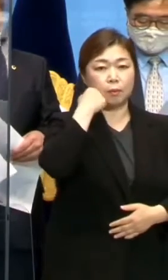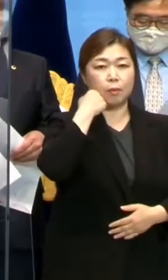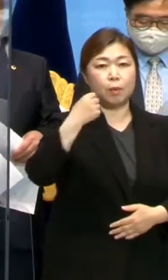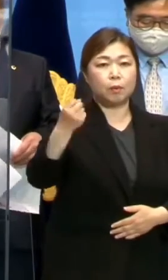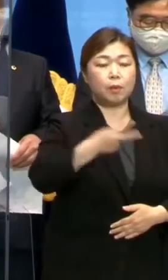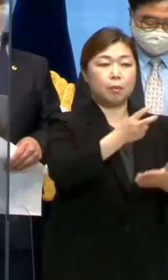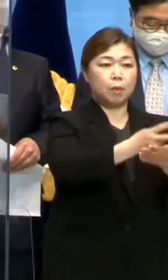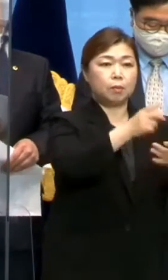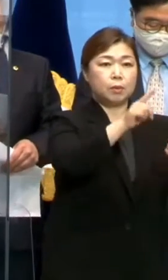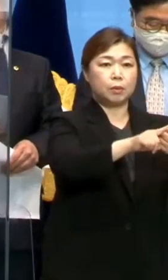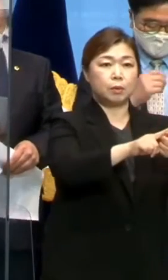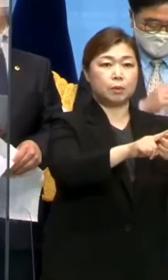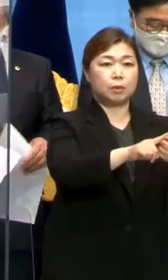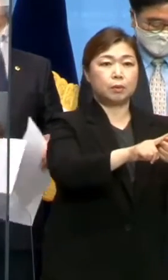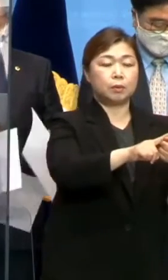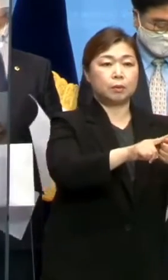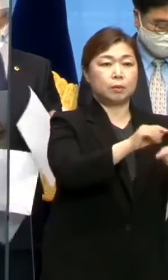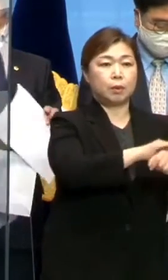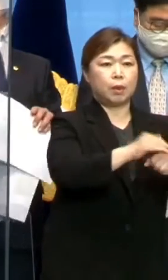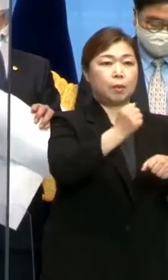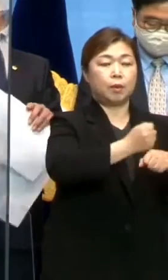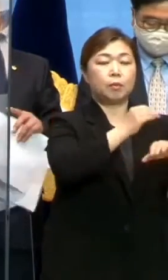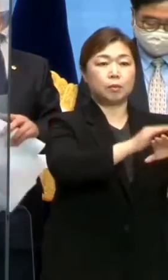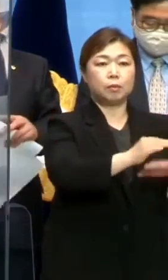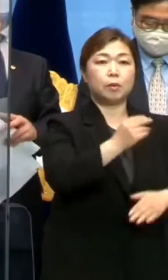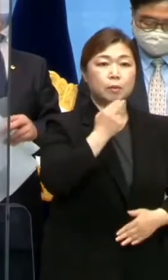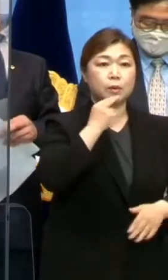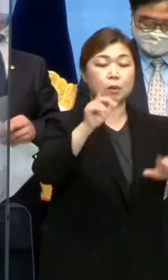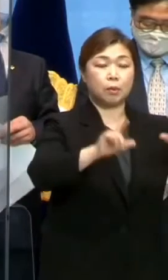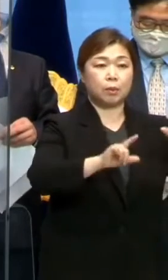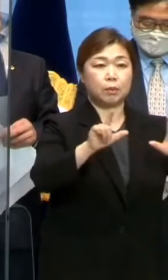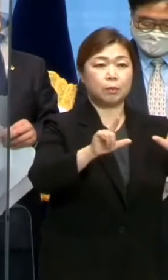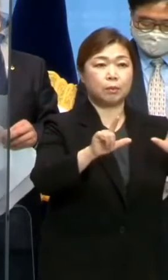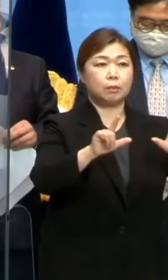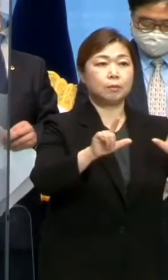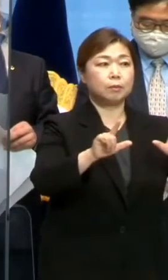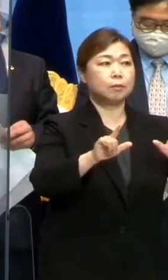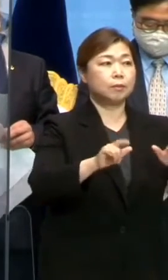그리고 법적 위상을 제대로 갖추지 도 못 차 못한 채 예